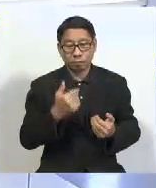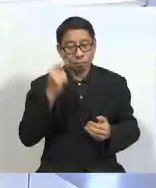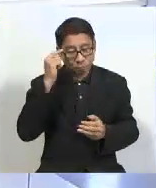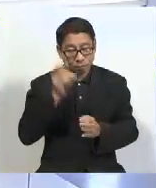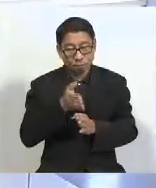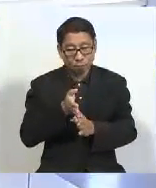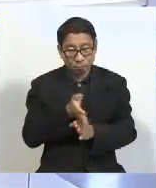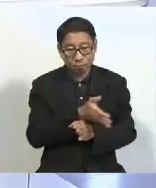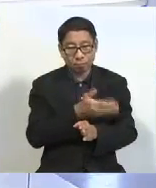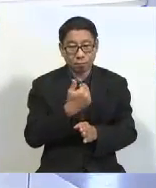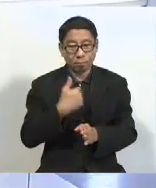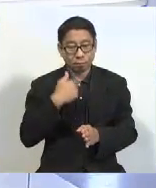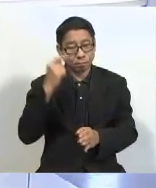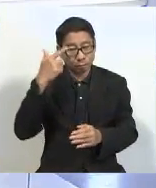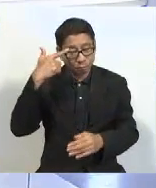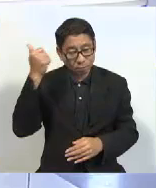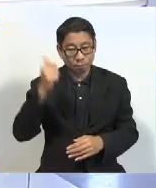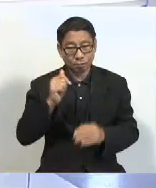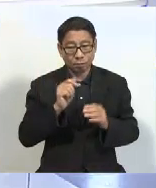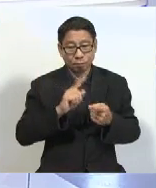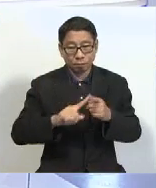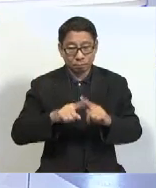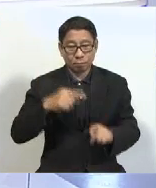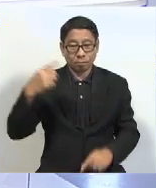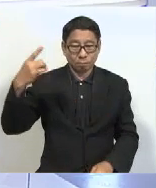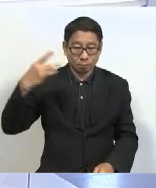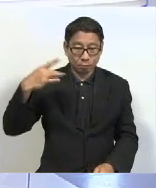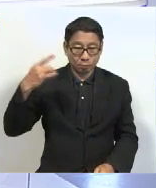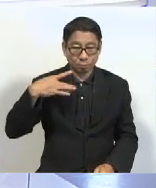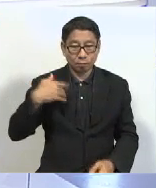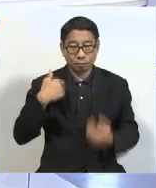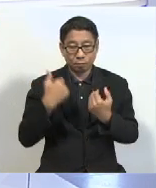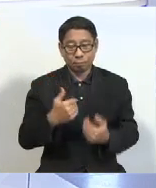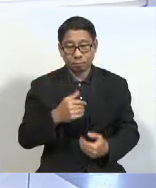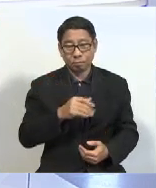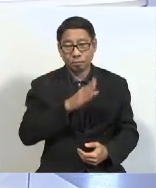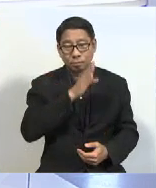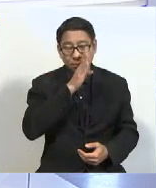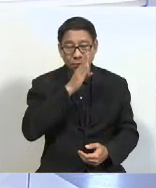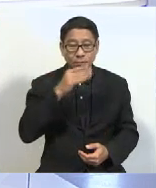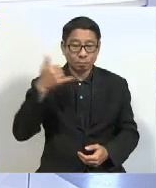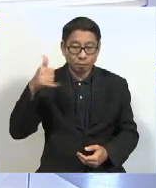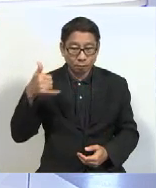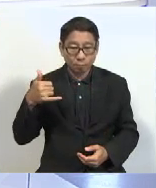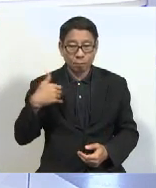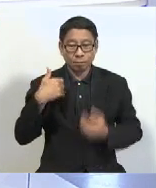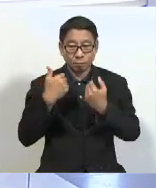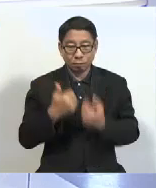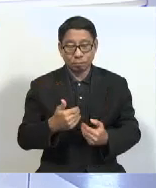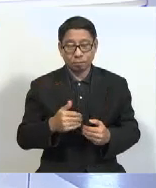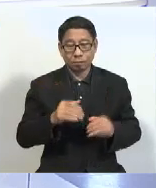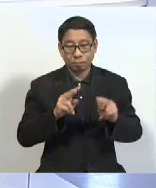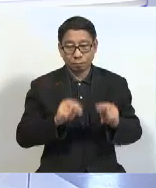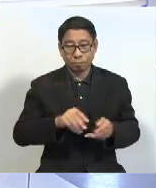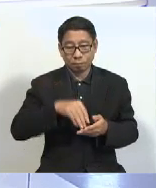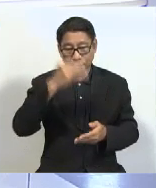เนี่ยก็มีการคาดการณ์กันว่าเป็นเพราะว่าถูกล้อเลียนนั่นแหละซึ่งต้องบอกว่าการล้อเลียนกันหรือว่าการบูลลี่กันของน้องๆเด็ก